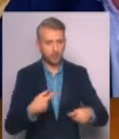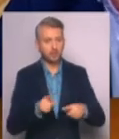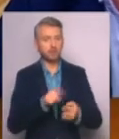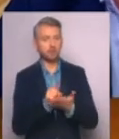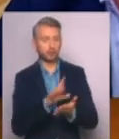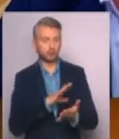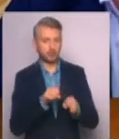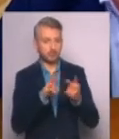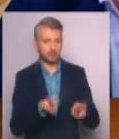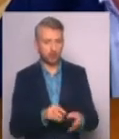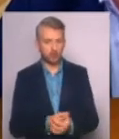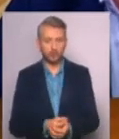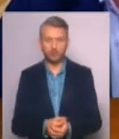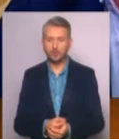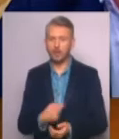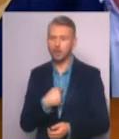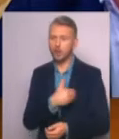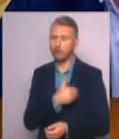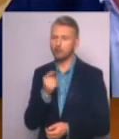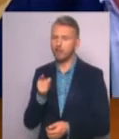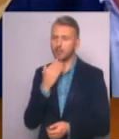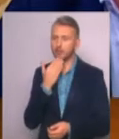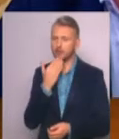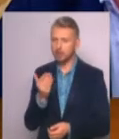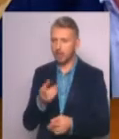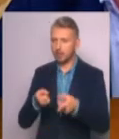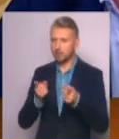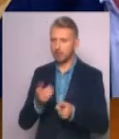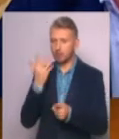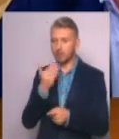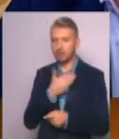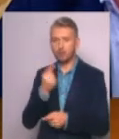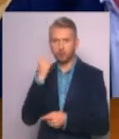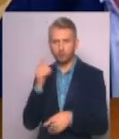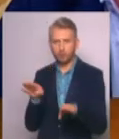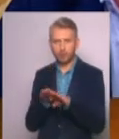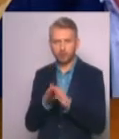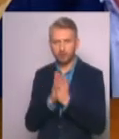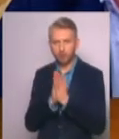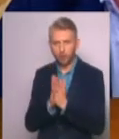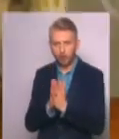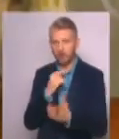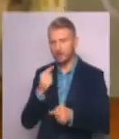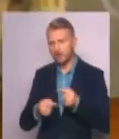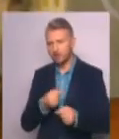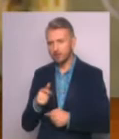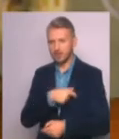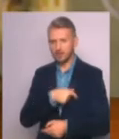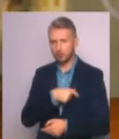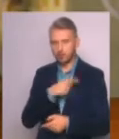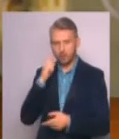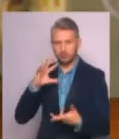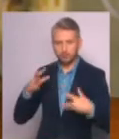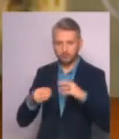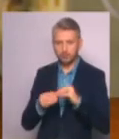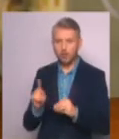однозначно. Пане Вадиме, я хочу вас запитати. От насправді, коли ми чуємо подібні прохання, зазвичай ми з депутатами приходимо до висновку,